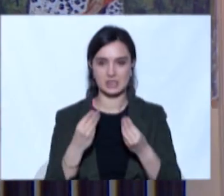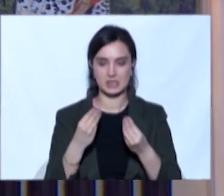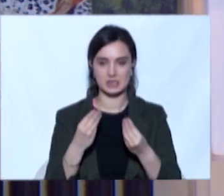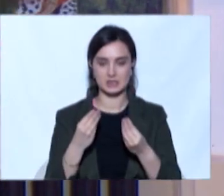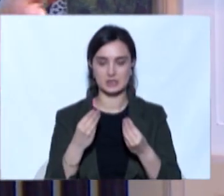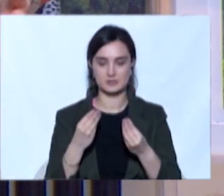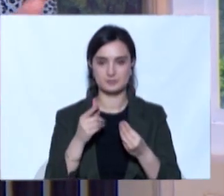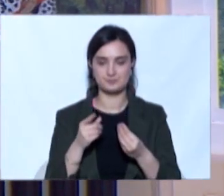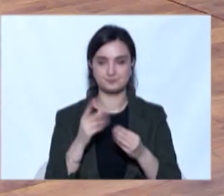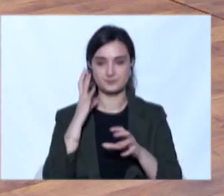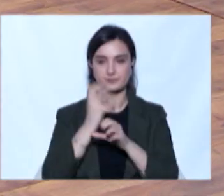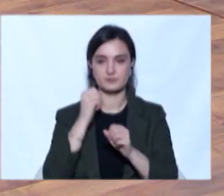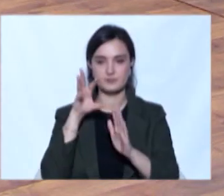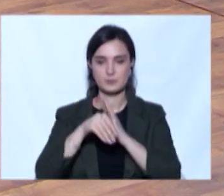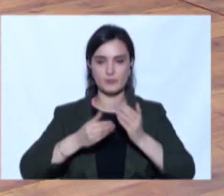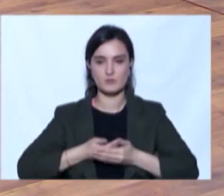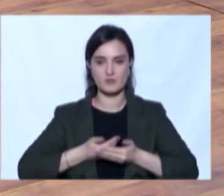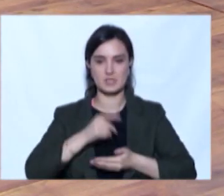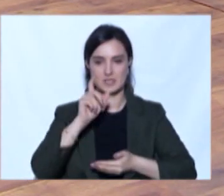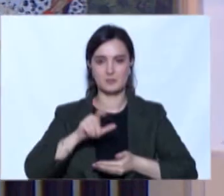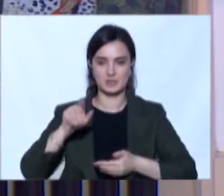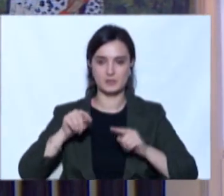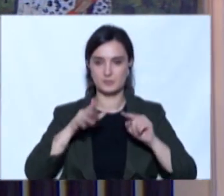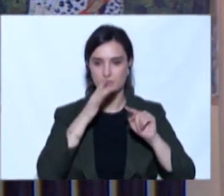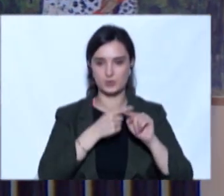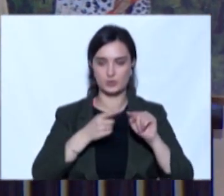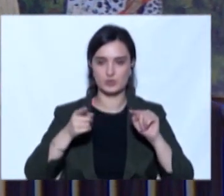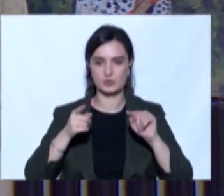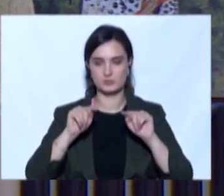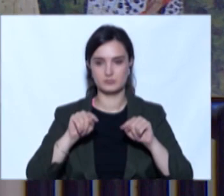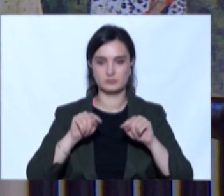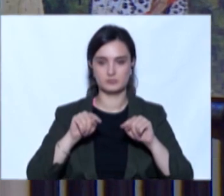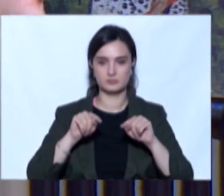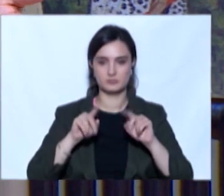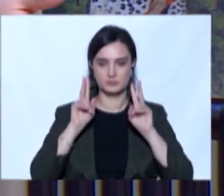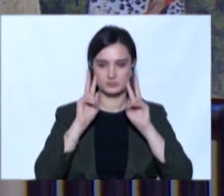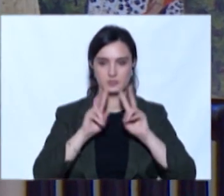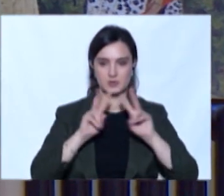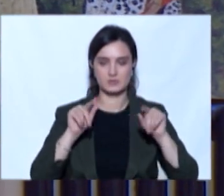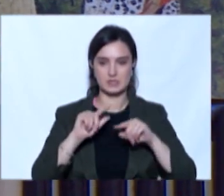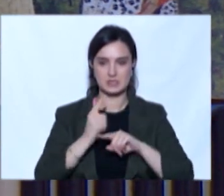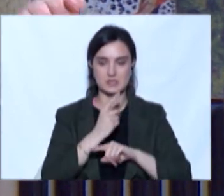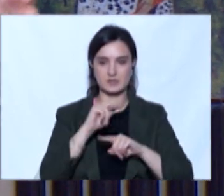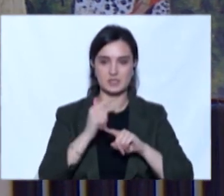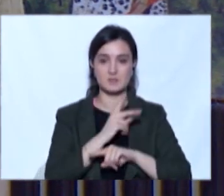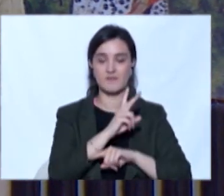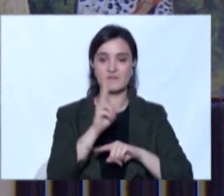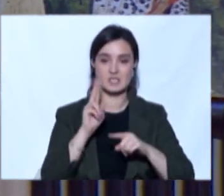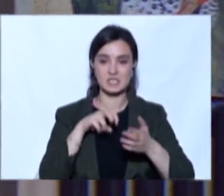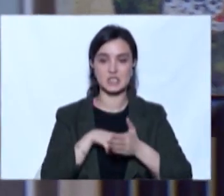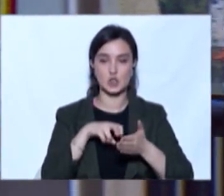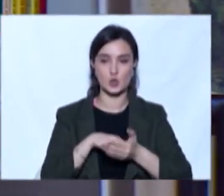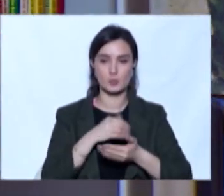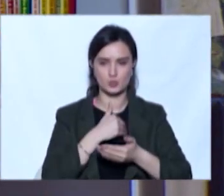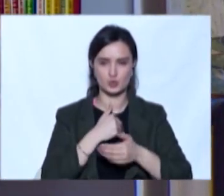როგორც აი სვანეთში მცხოვრები ადამიანი აი იმ პერიოდში და არ ვიცი, ისე და ისე ვისაც წერილობით უნდა